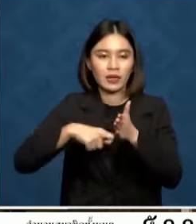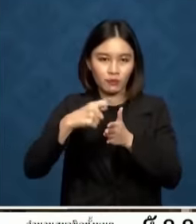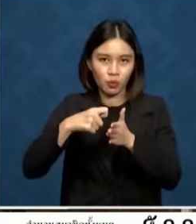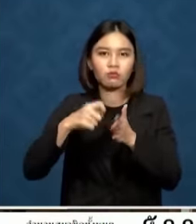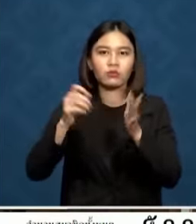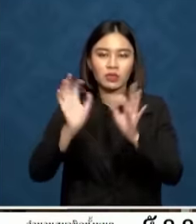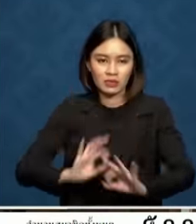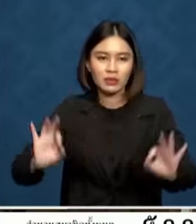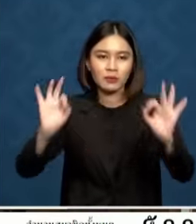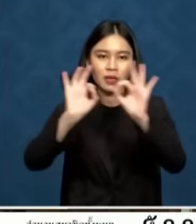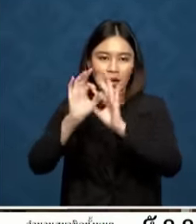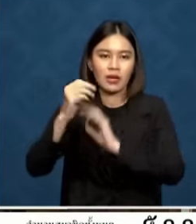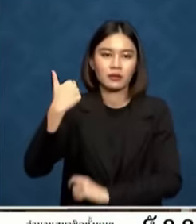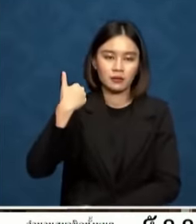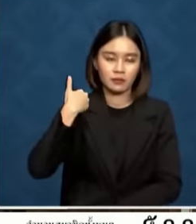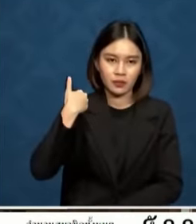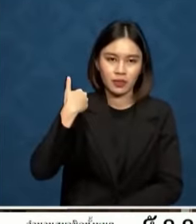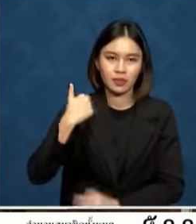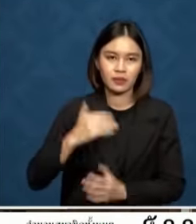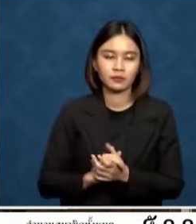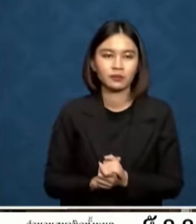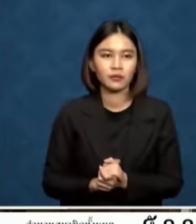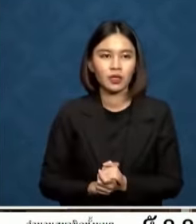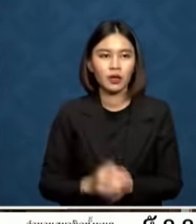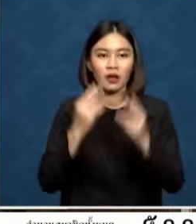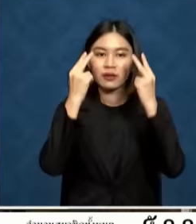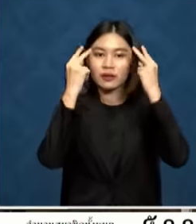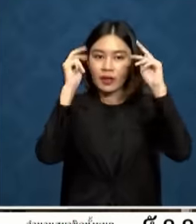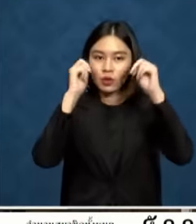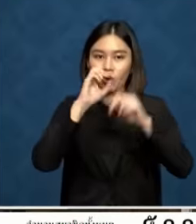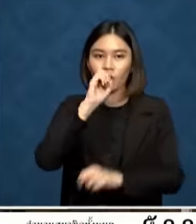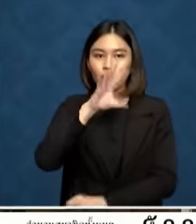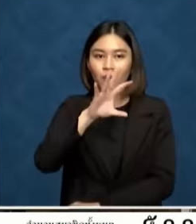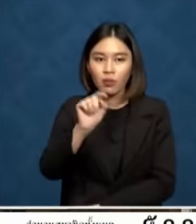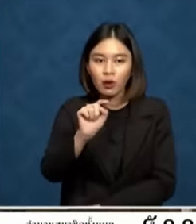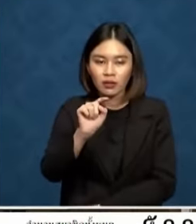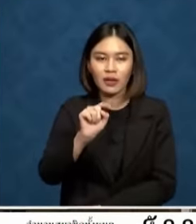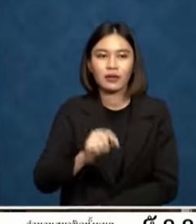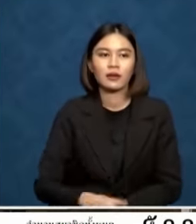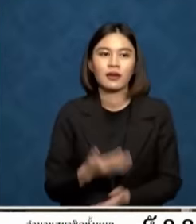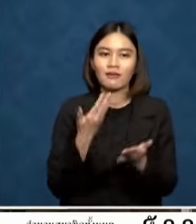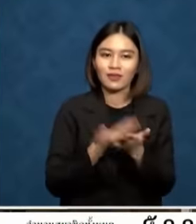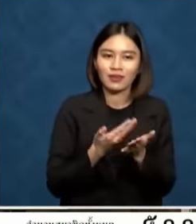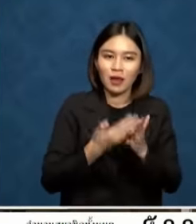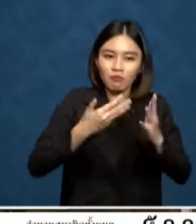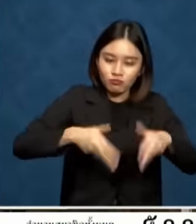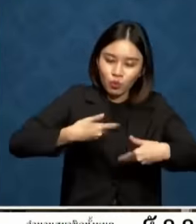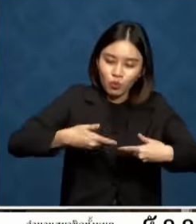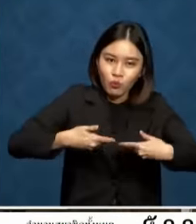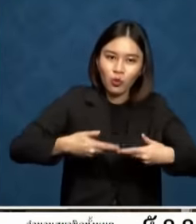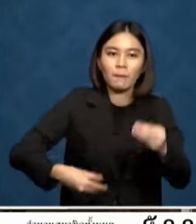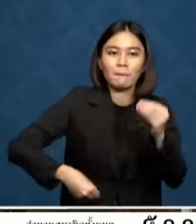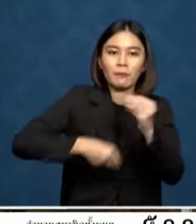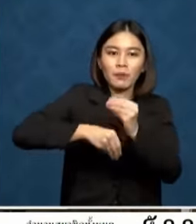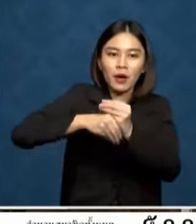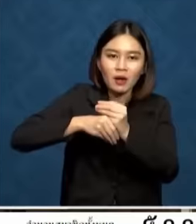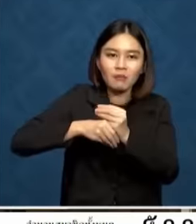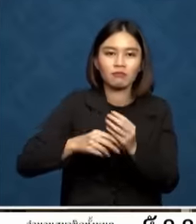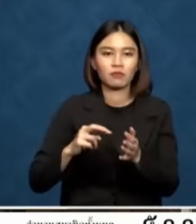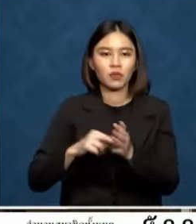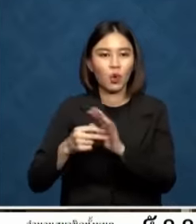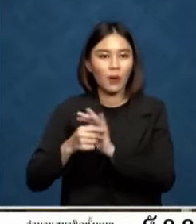มีความสำคัญเป็นอย่างยิ่งท่านนายกบอกว่าจะทำรายได้เพิ่มซึ่งผมหมาย